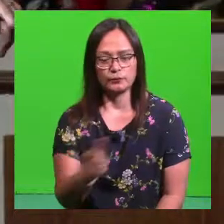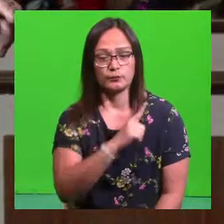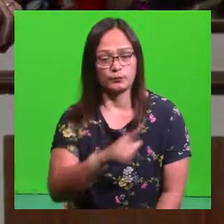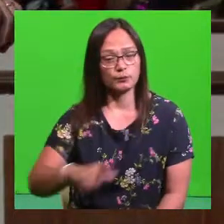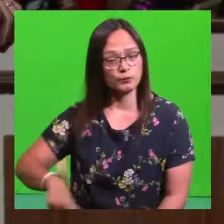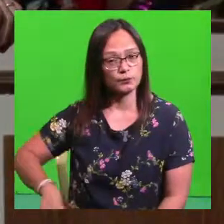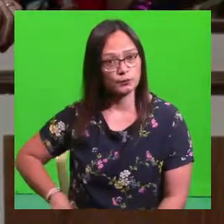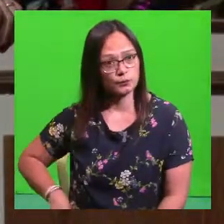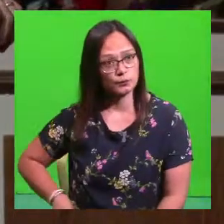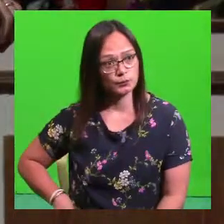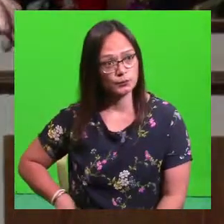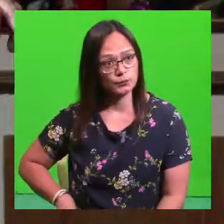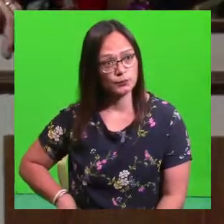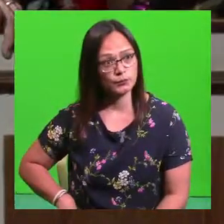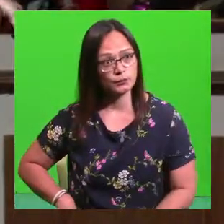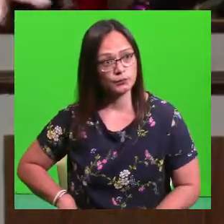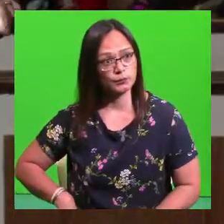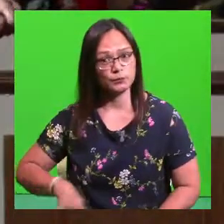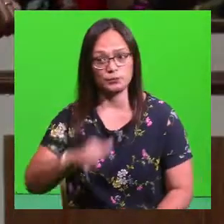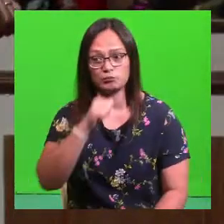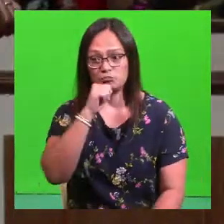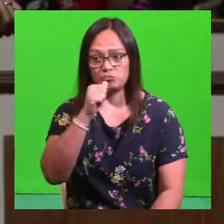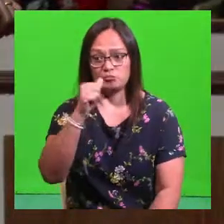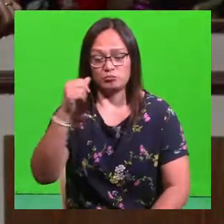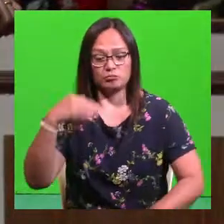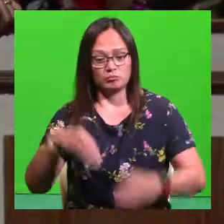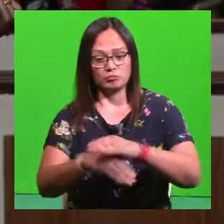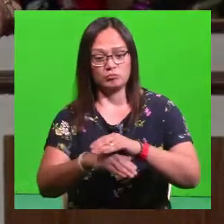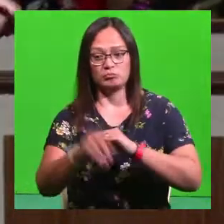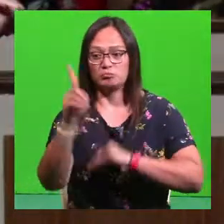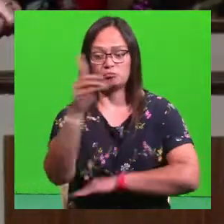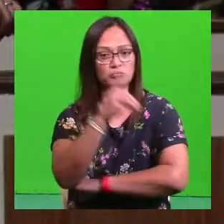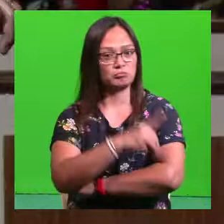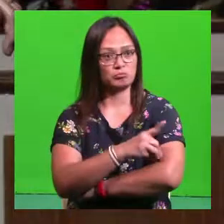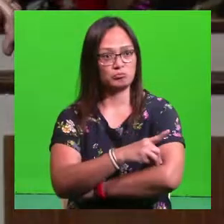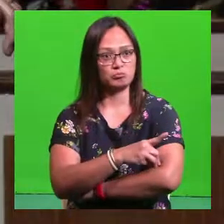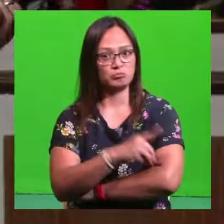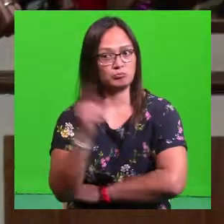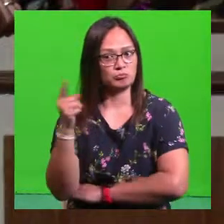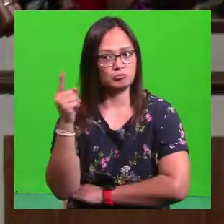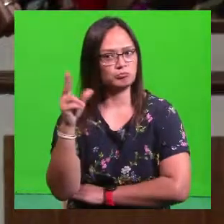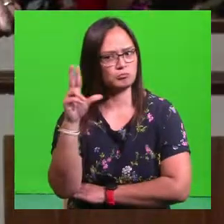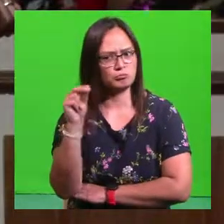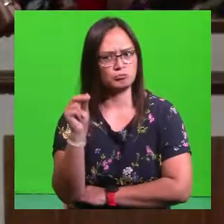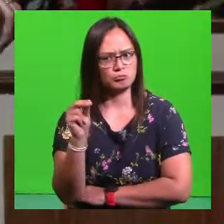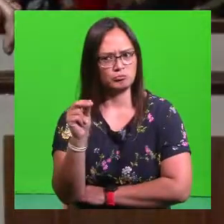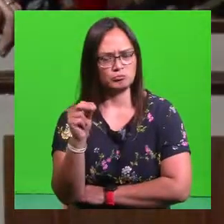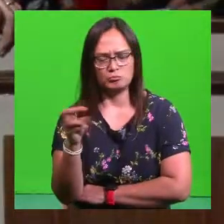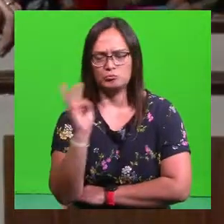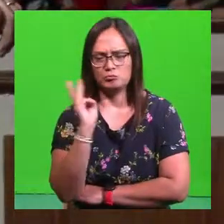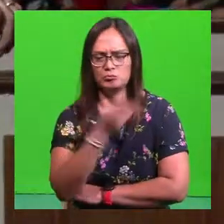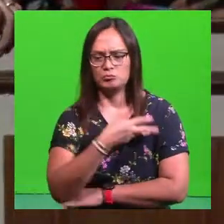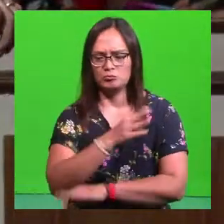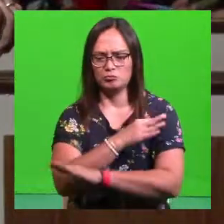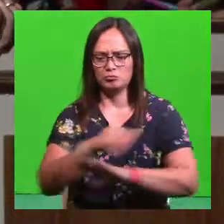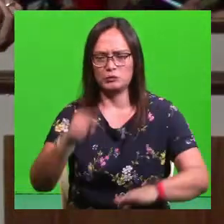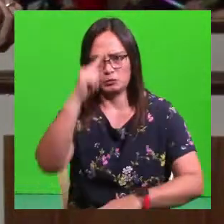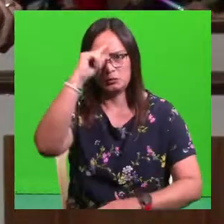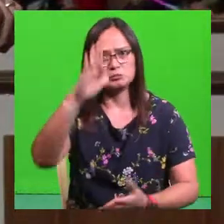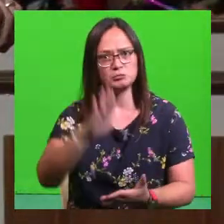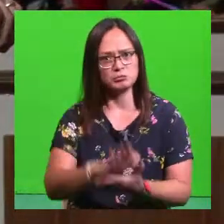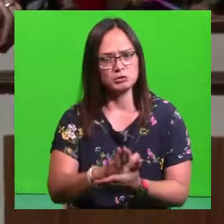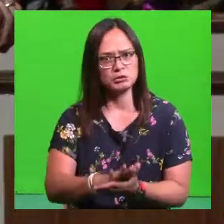1 araw. Okay? Hindi tayo naniniwala na ang Panginoon ay namatay ng